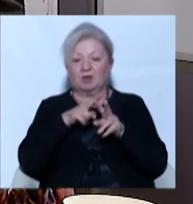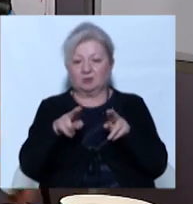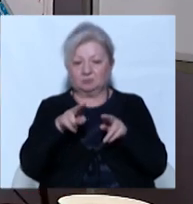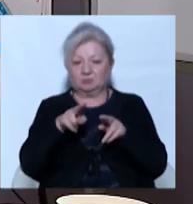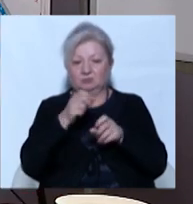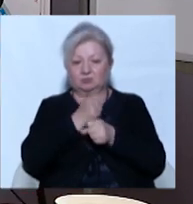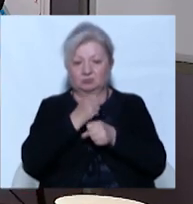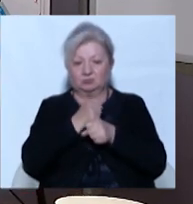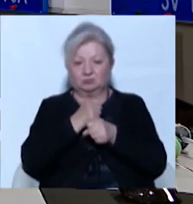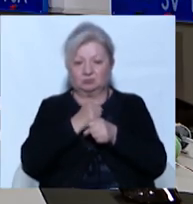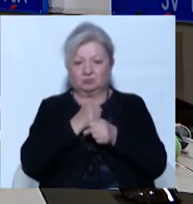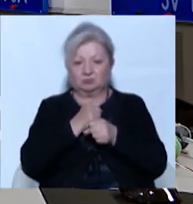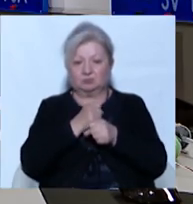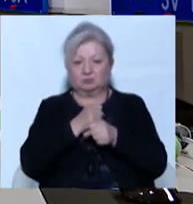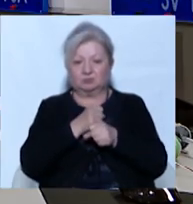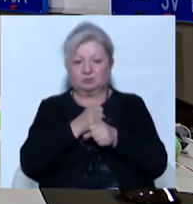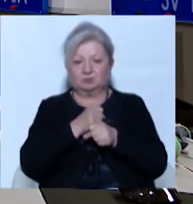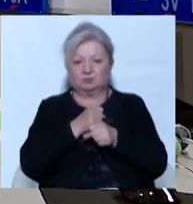რობოტი.